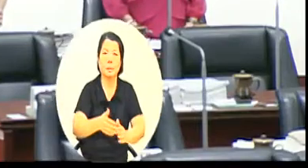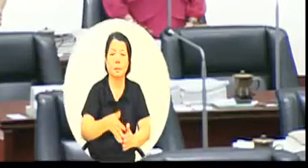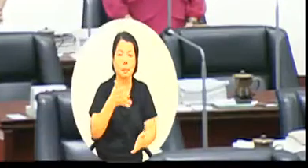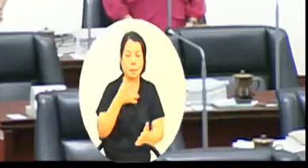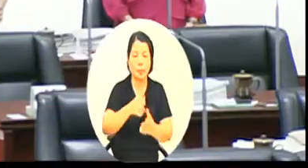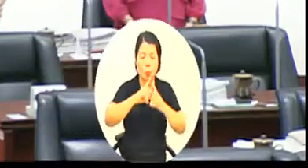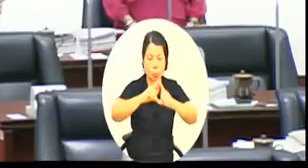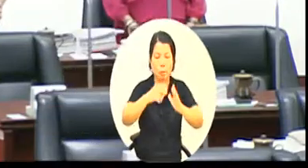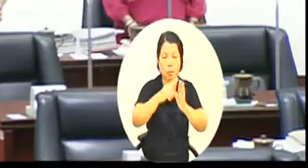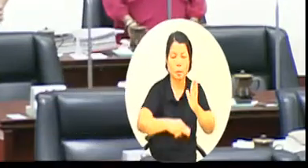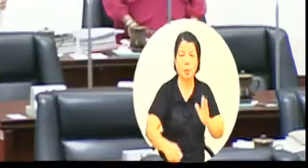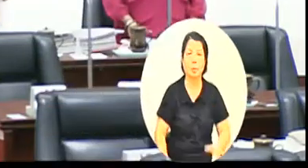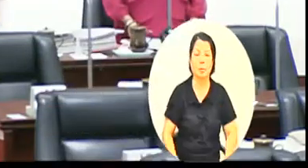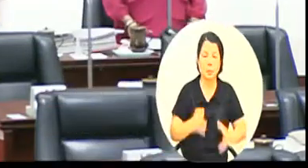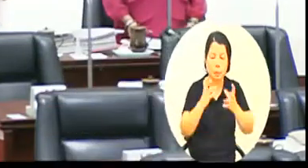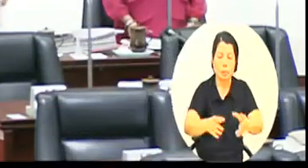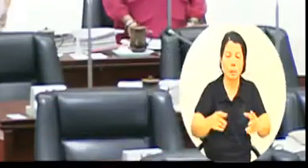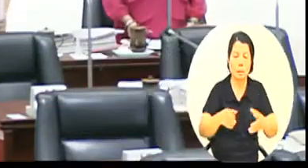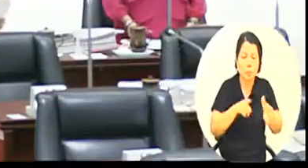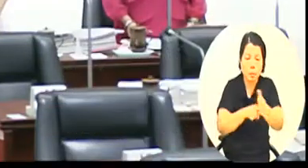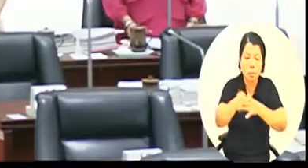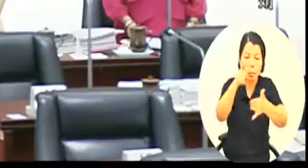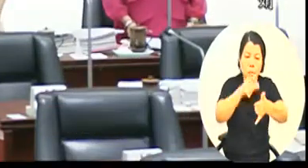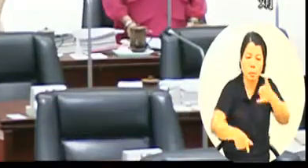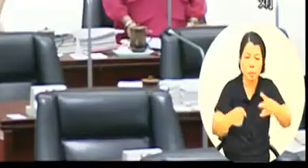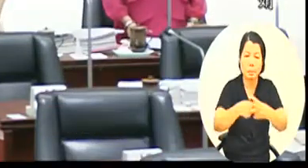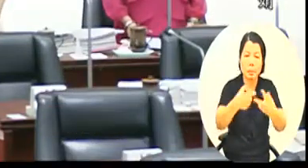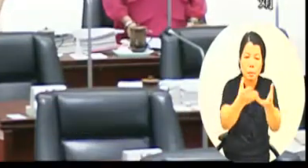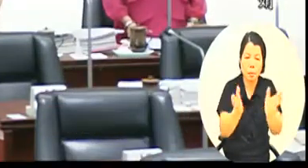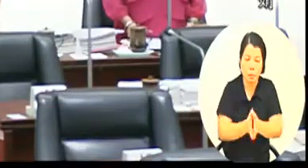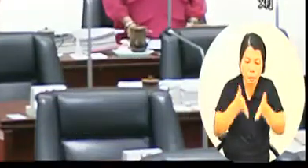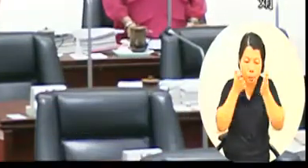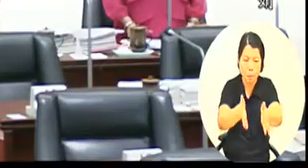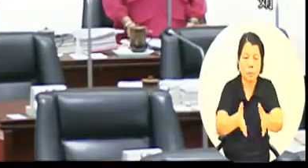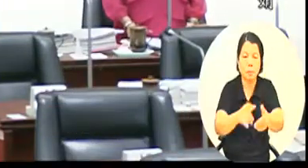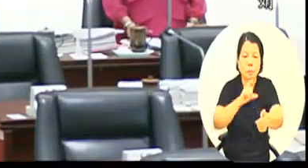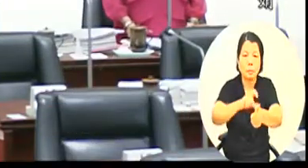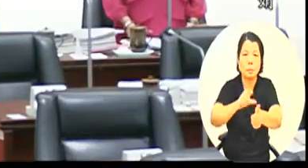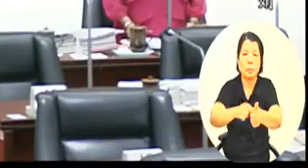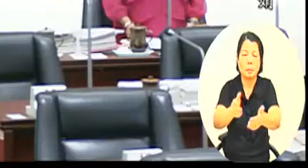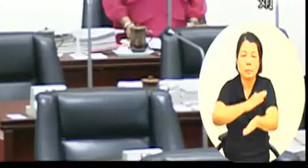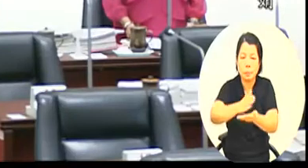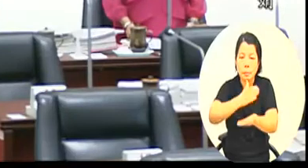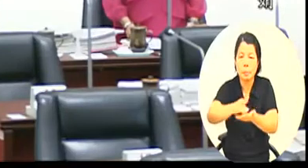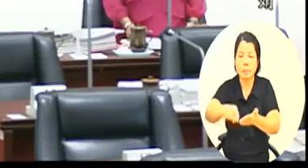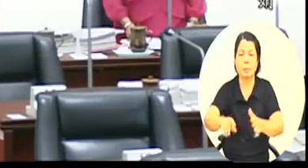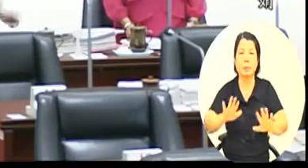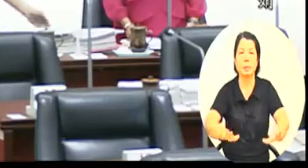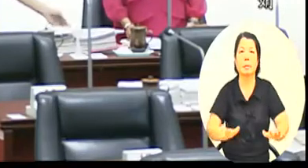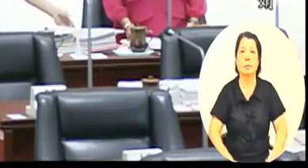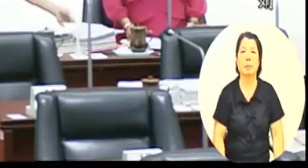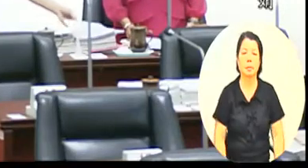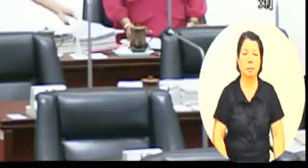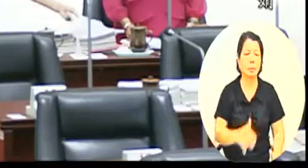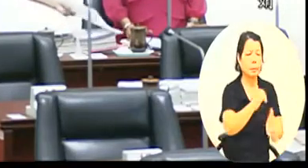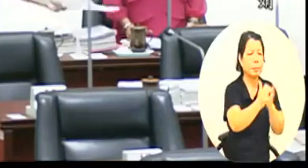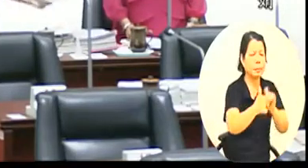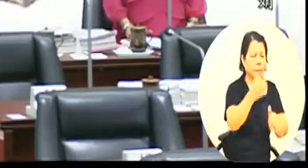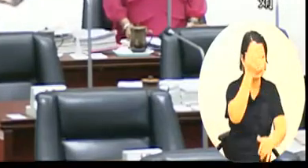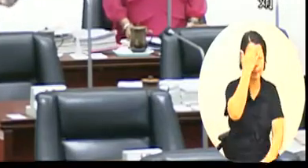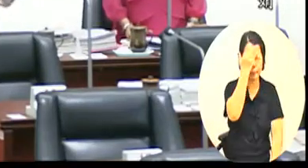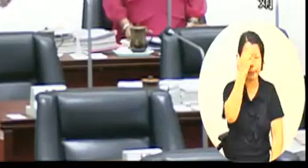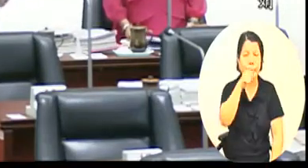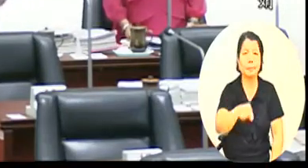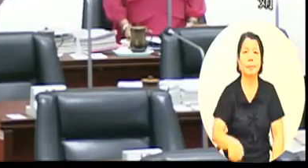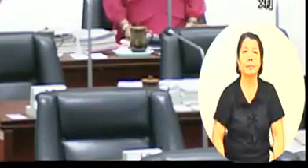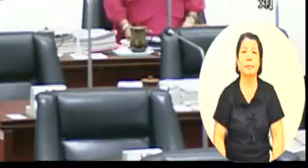希望你们成立一个专案小组，来就这个议题好好的来研议，解决我们现在目前大家很头痛的问题。我相